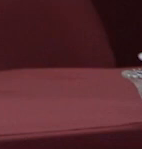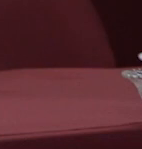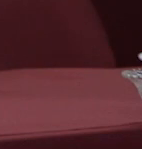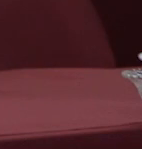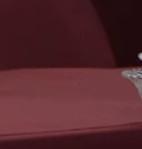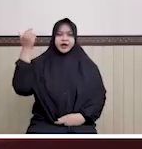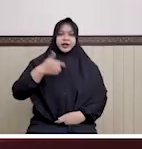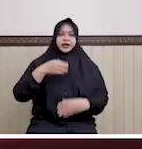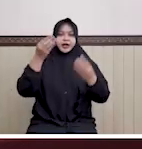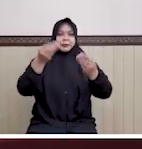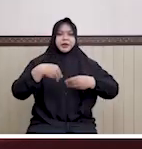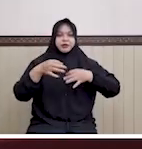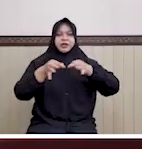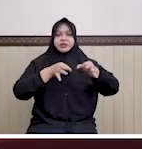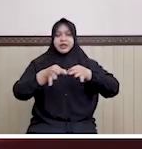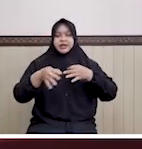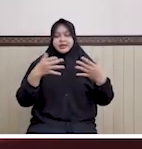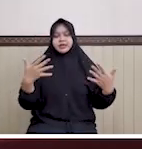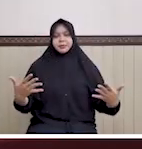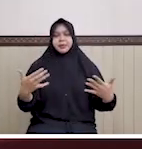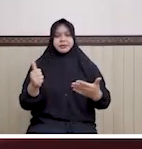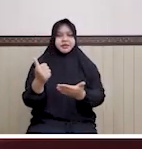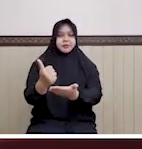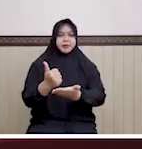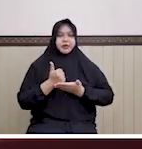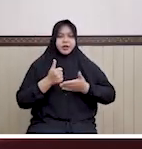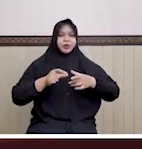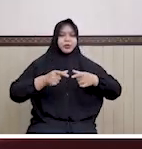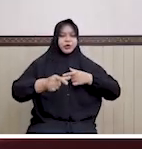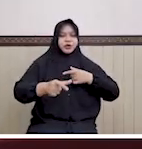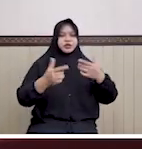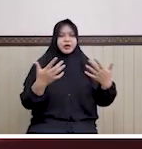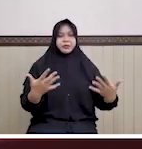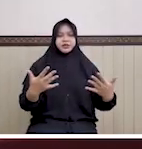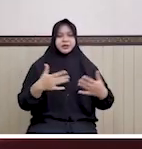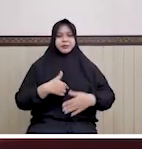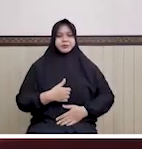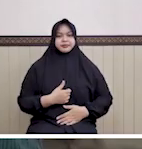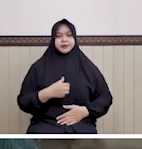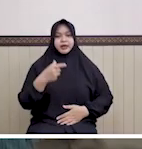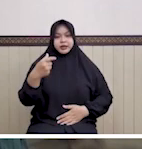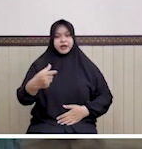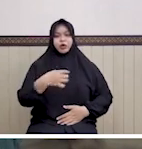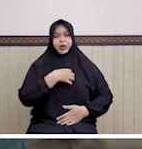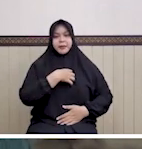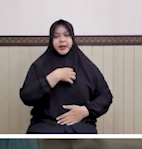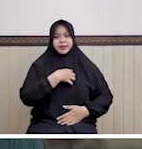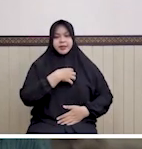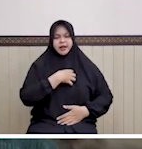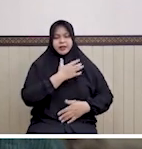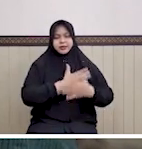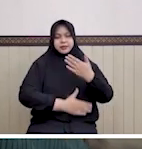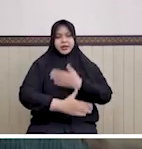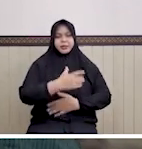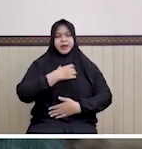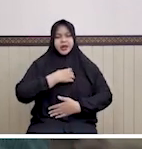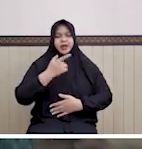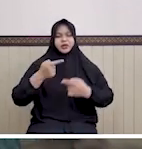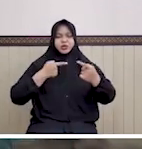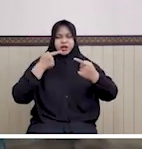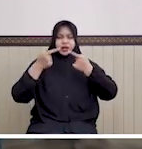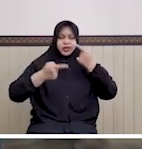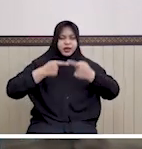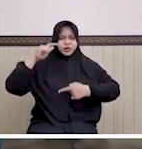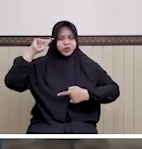dapat Fasilitas apa saja Bu untuk membantu prosesnya karena akan mungkin mental retardasi kan untuk bercerita susah gitu ya Bu ya